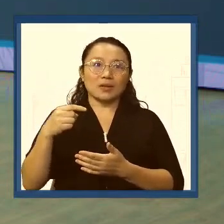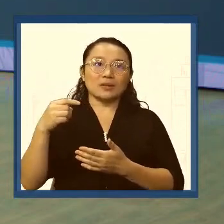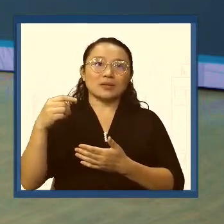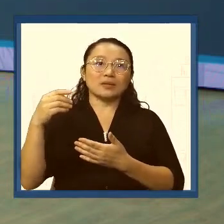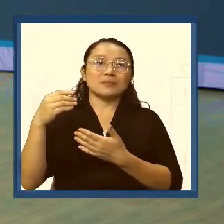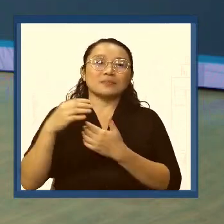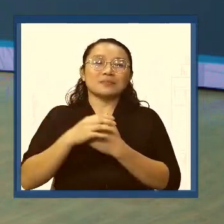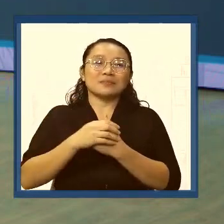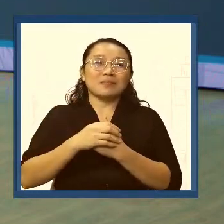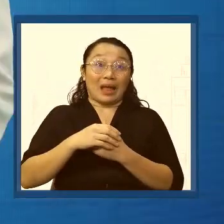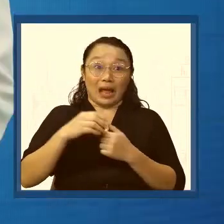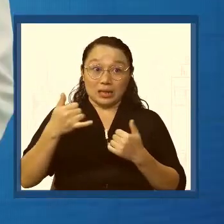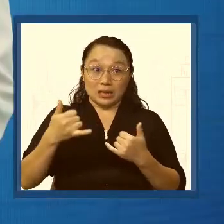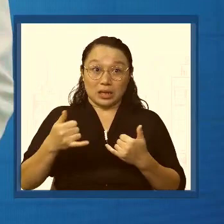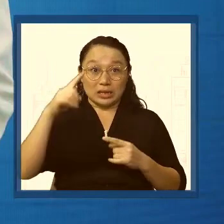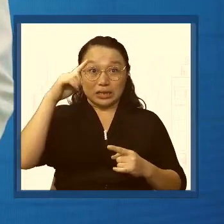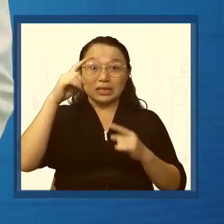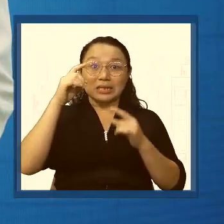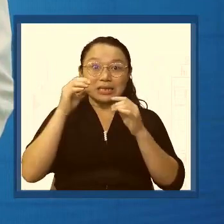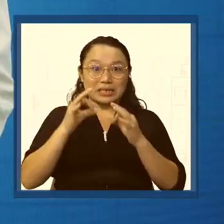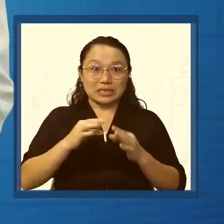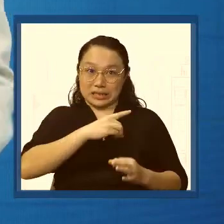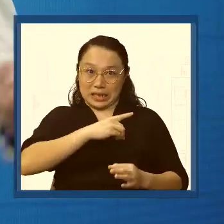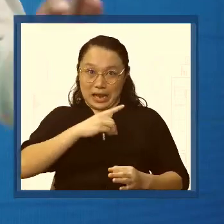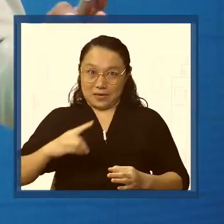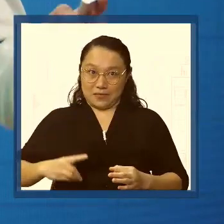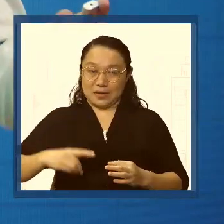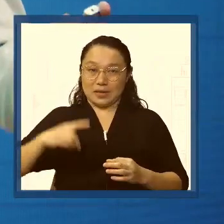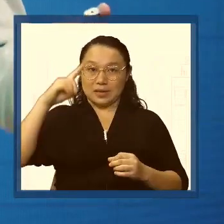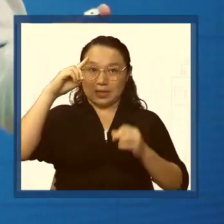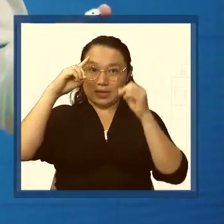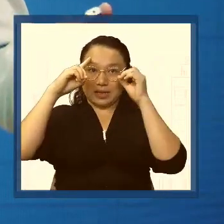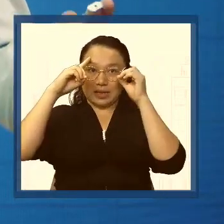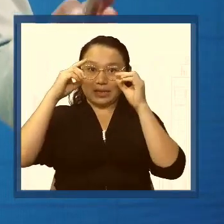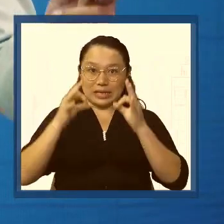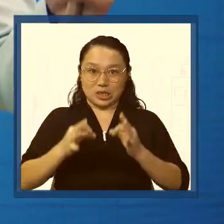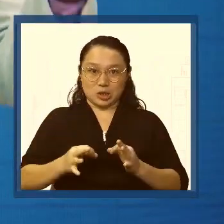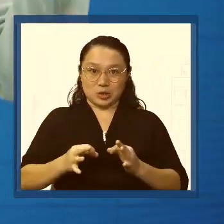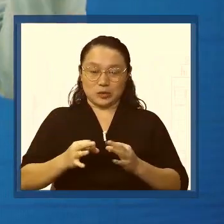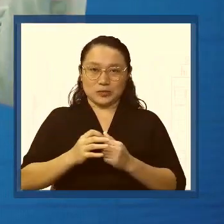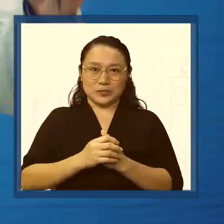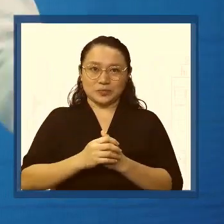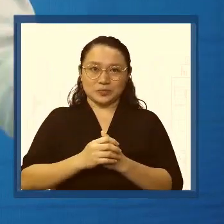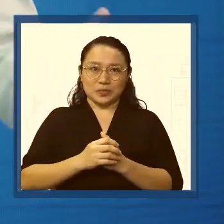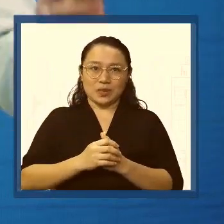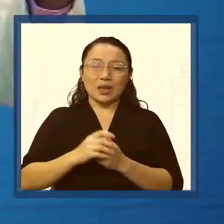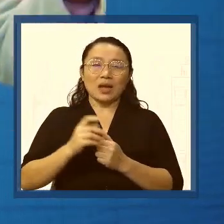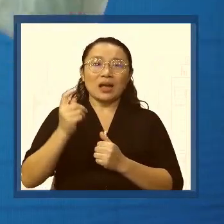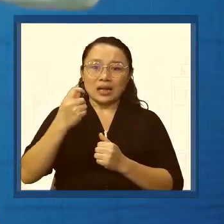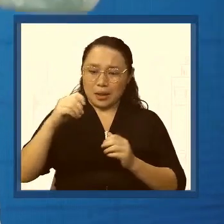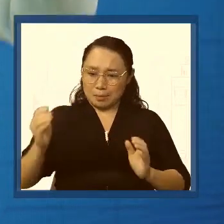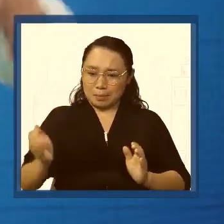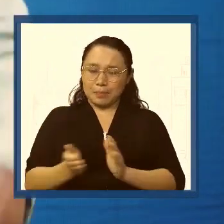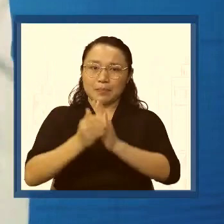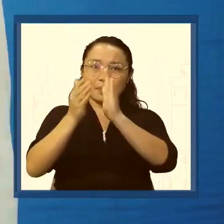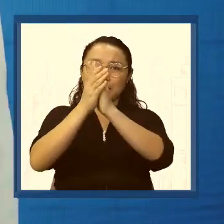decision, ang iyahang pagbati, ang pagdaig ngadto sa Dios